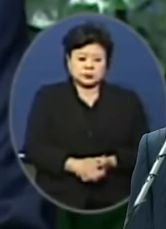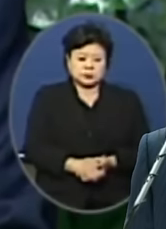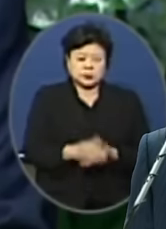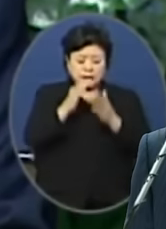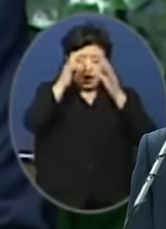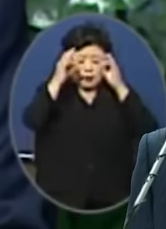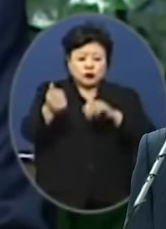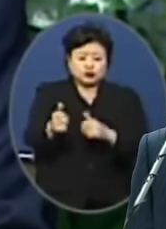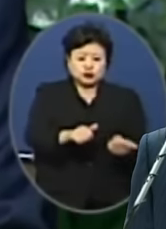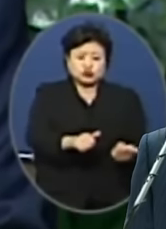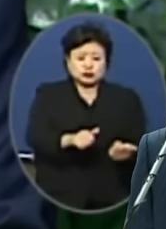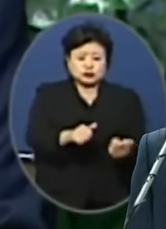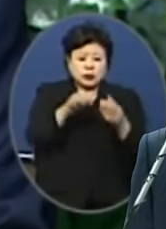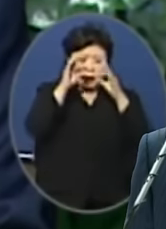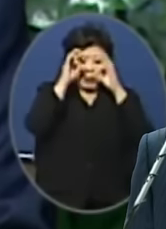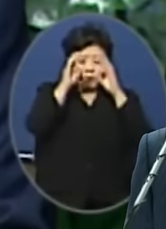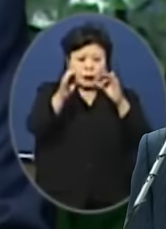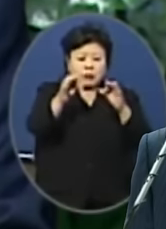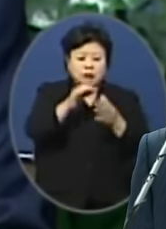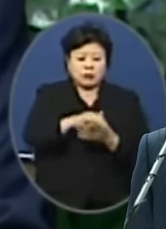바라볼 것이 죽음밖에 없었습니다.